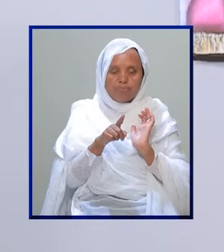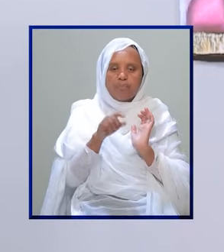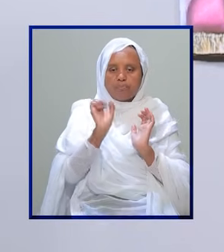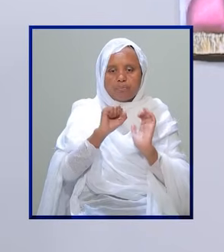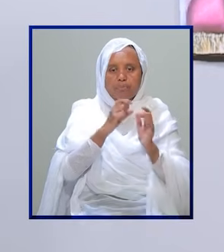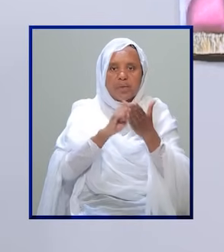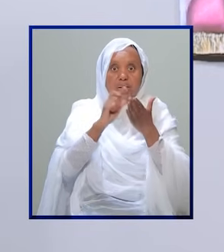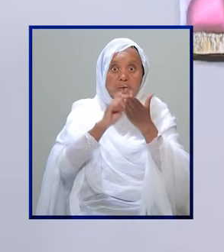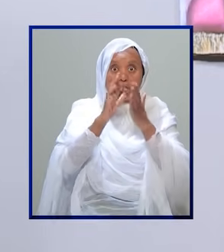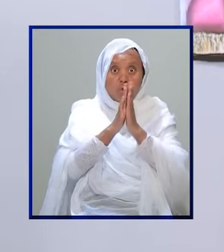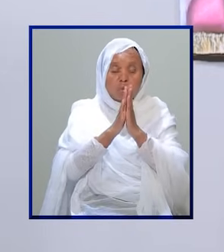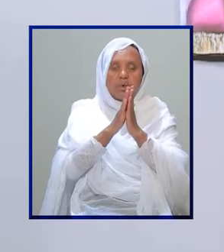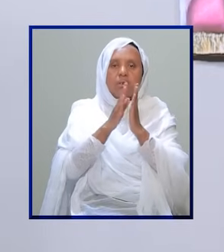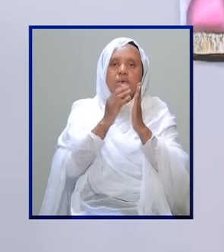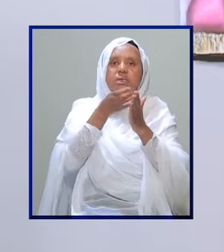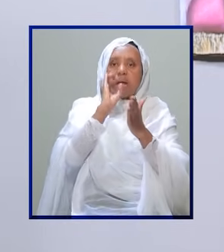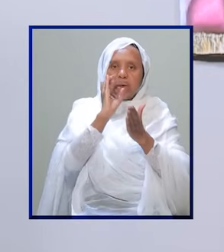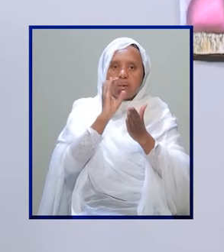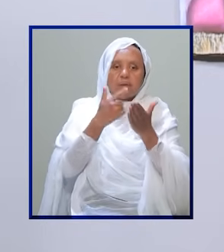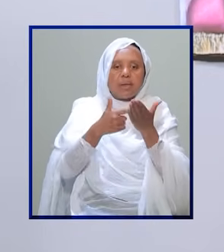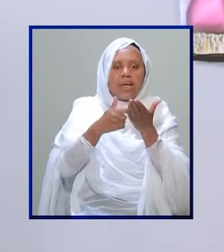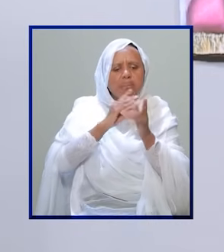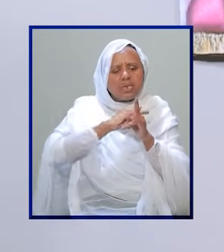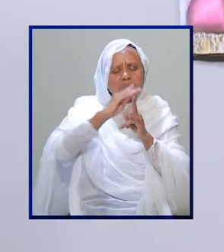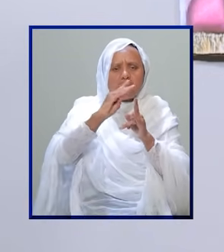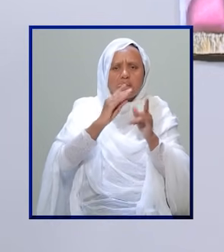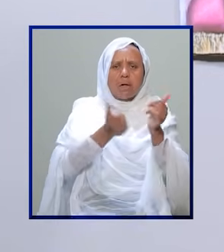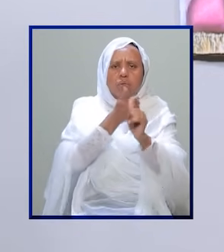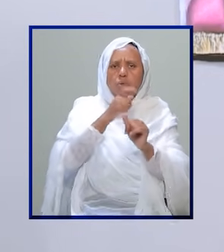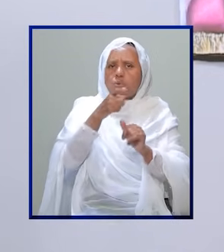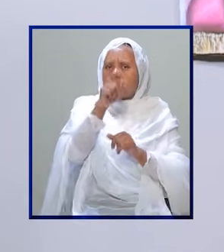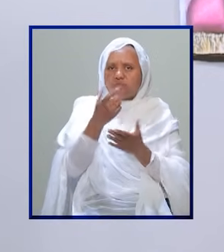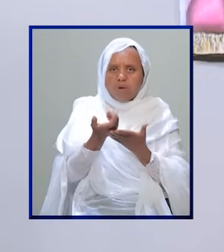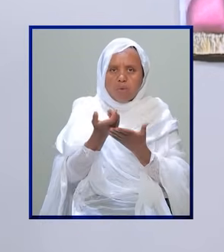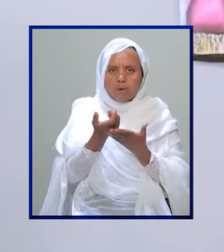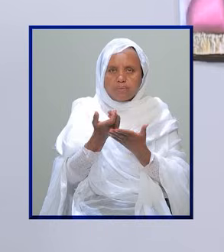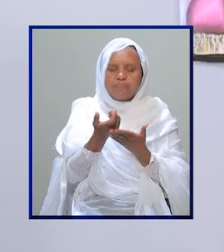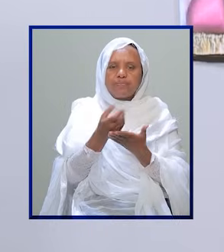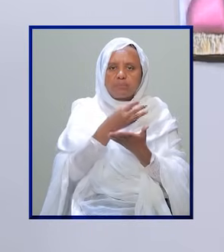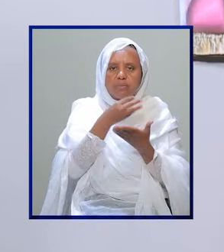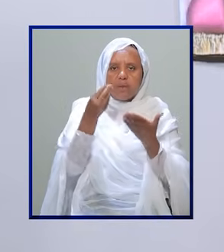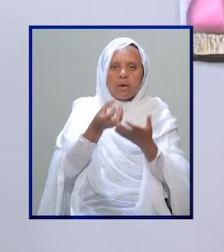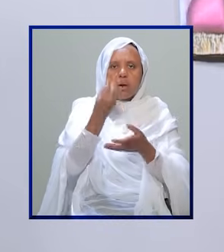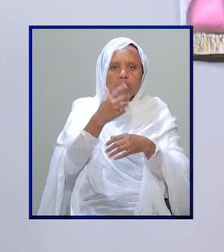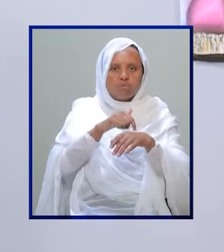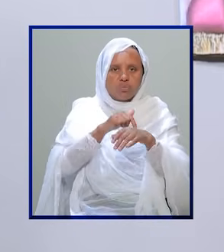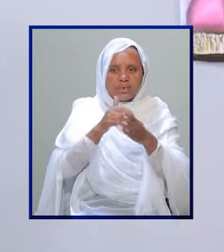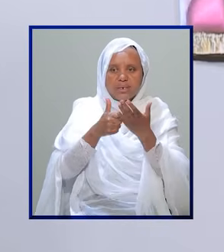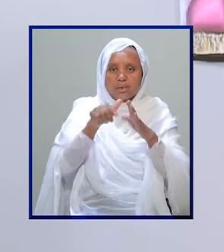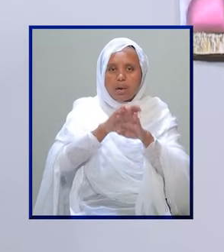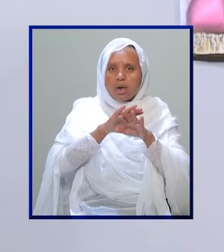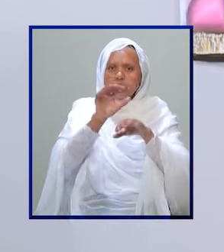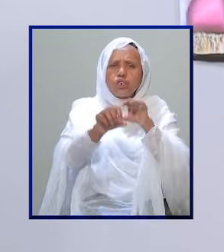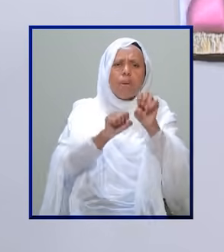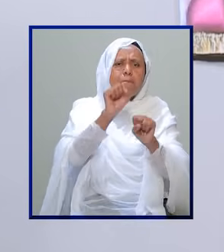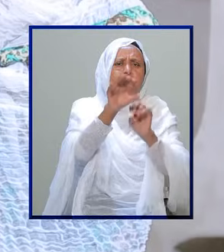አዎ የቅዳሴውን ጠበል ማለት። ስለዚህ ይህንን መስመር ተከትሎ ሊሆን ያስፈልገዋል። እና ብዙ ጊዜ እንግዲህ እዚህ ላይ ሽሚ